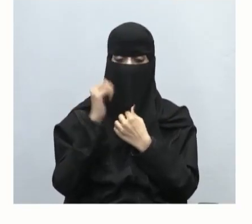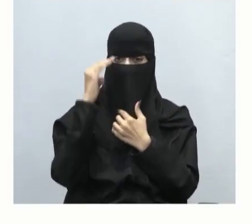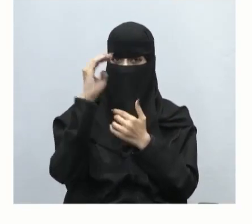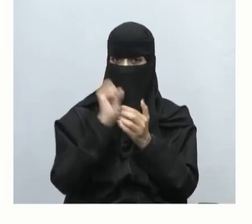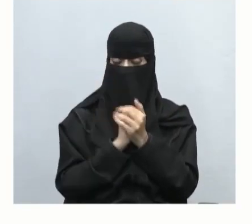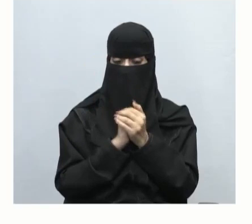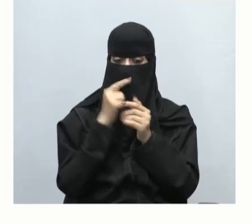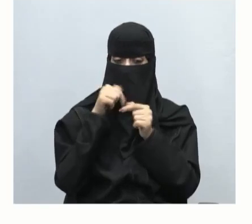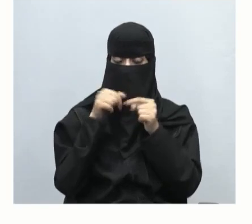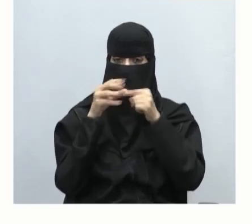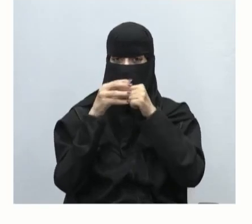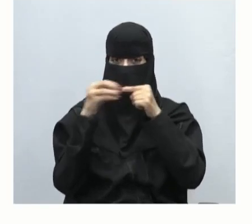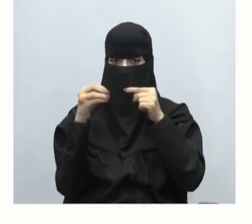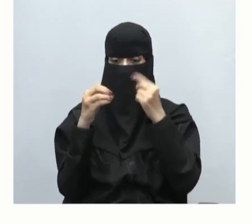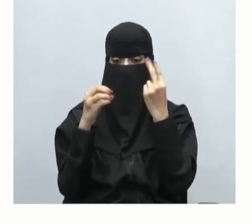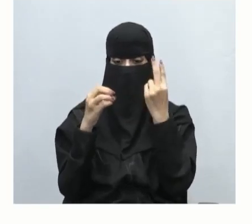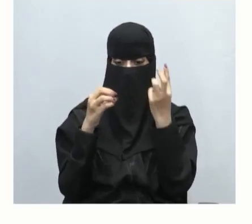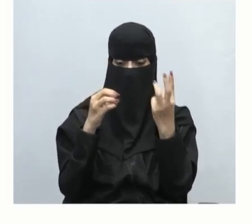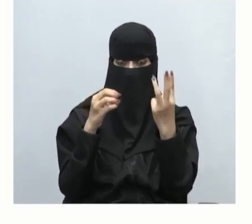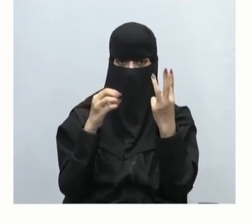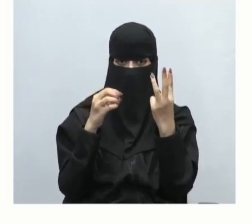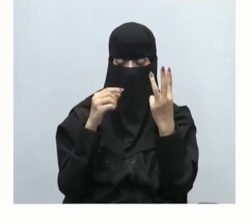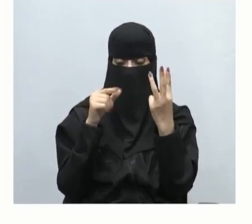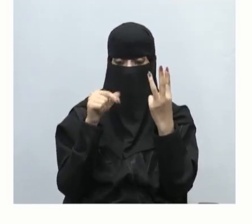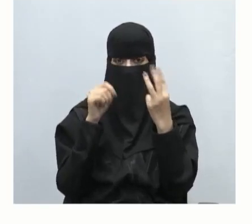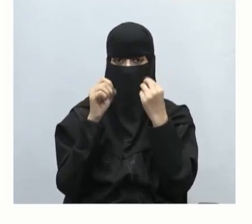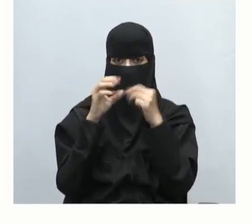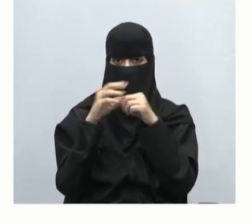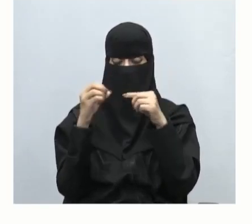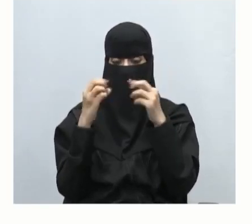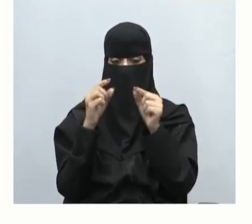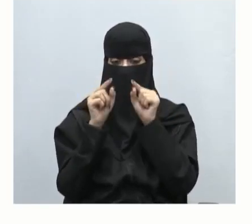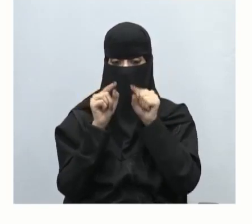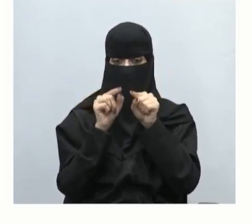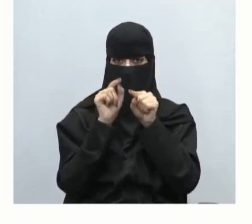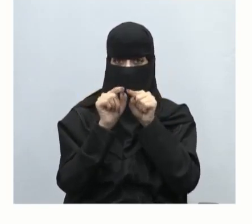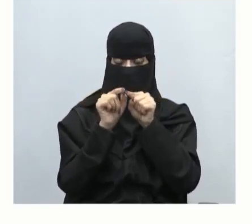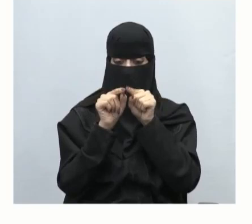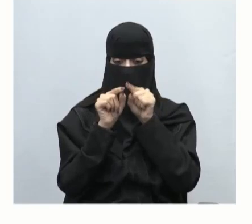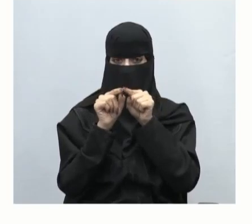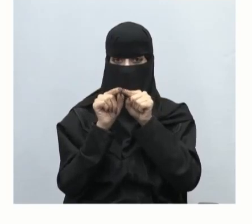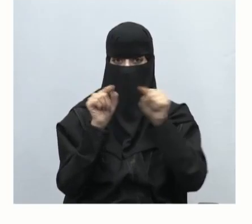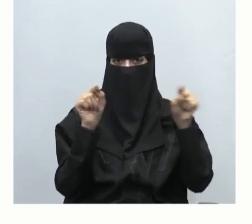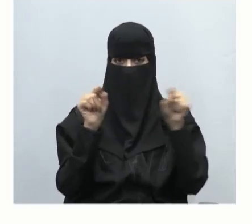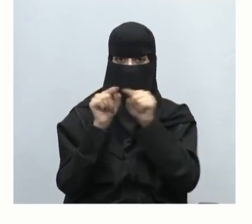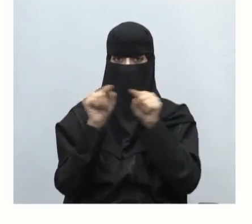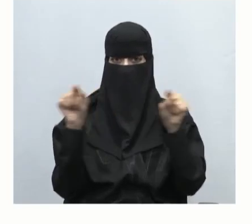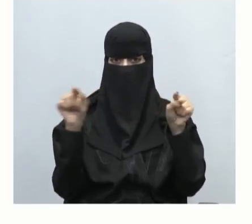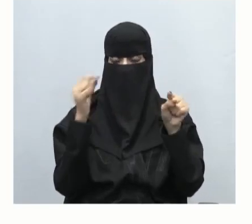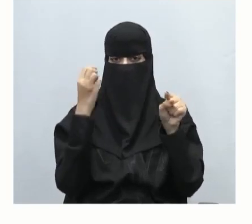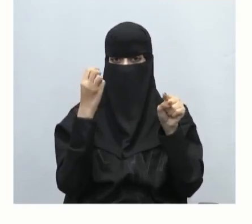ماذا البديل ج سالب 3 وست هذا الاحداثي السيني وهذا الاحداثي